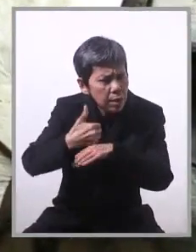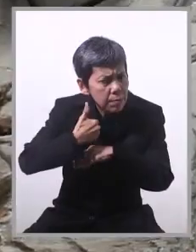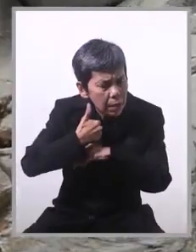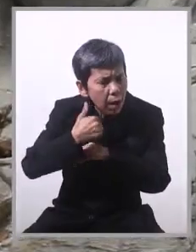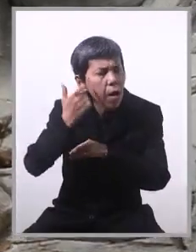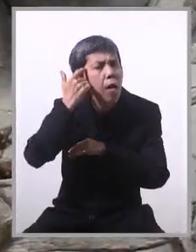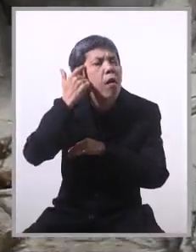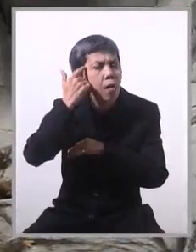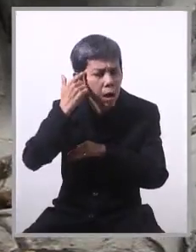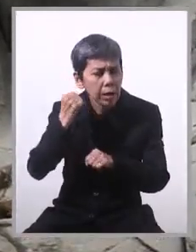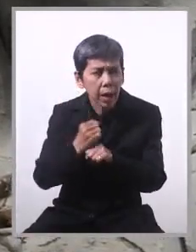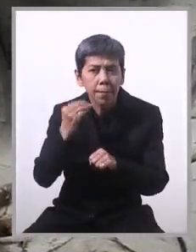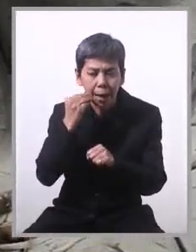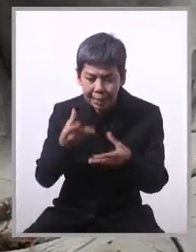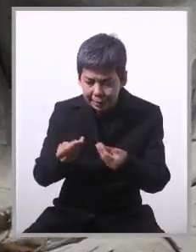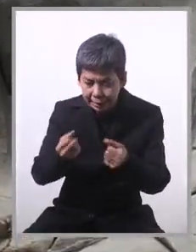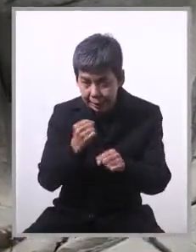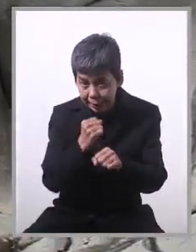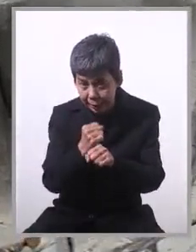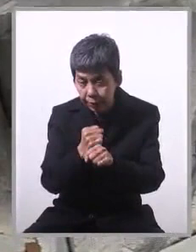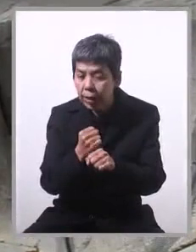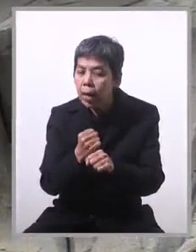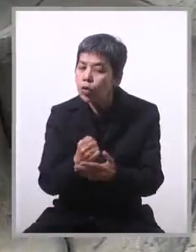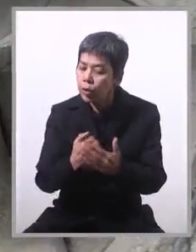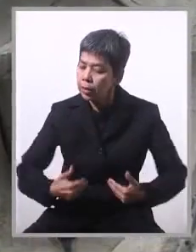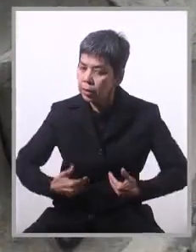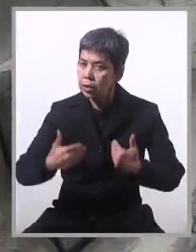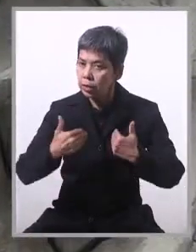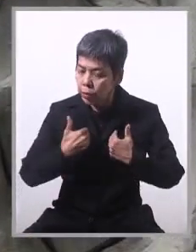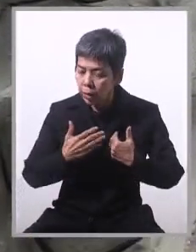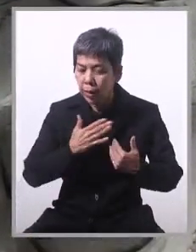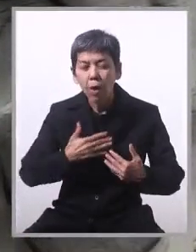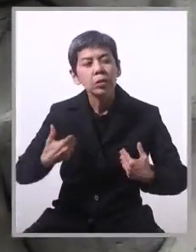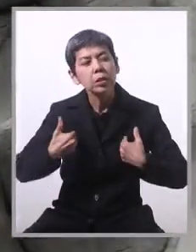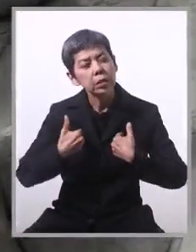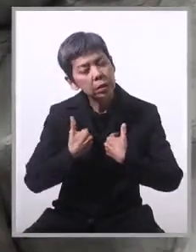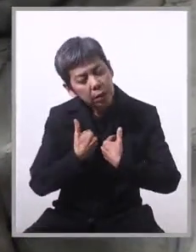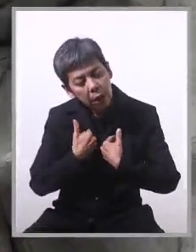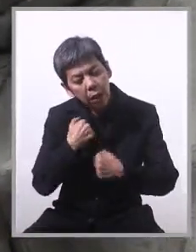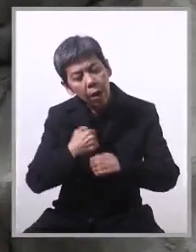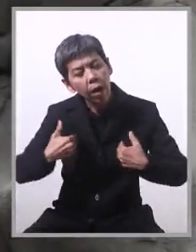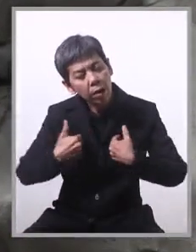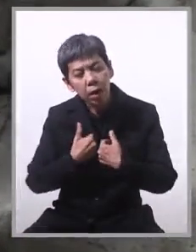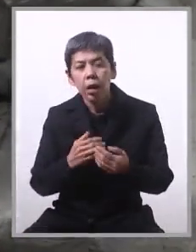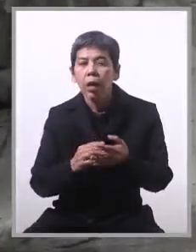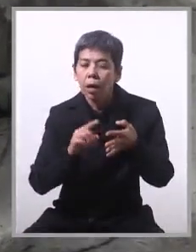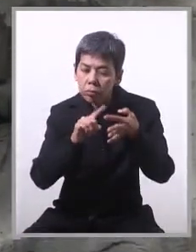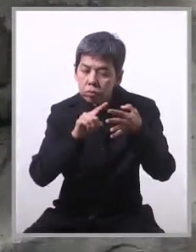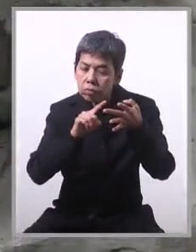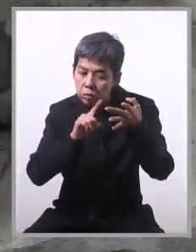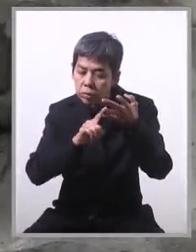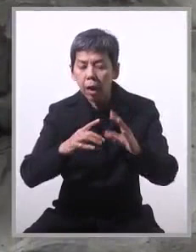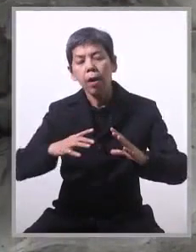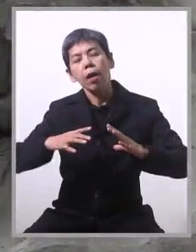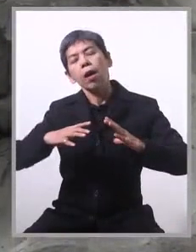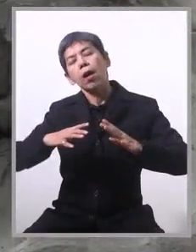ราก็ทำบ้านดินนะคะแล้วก็เพื่อบำบัดพอเราเหนื่อยจากงานสุดสัปดาห์